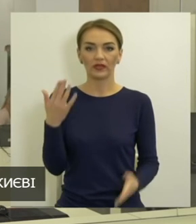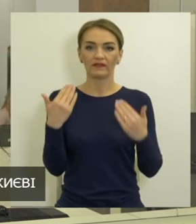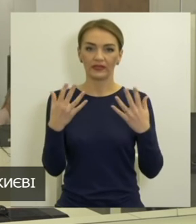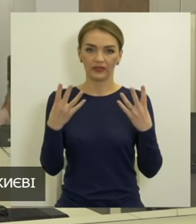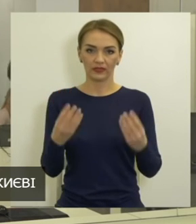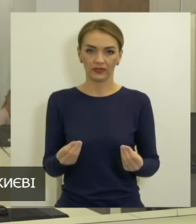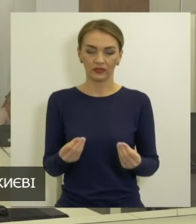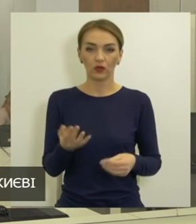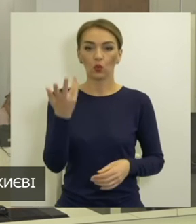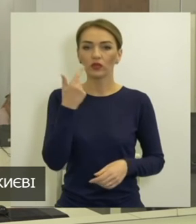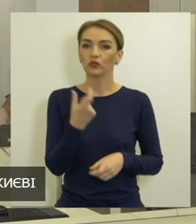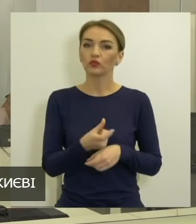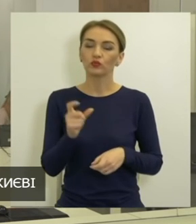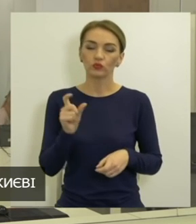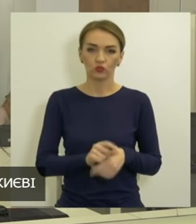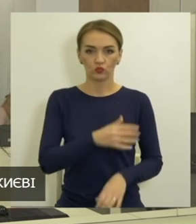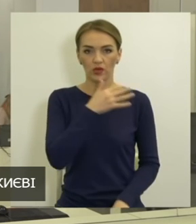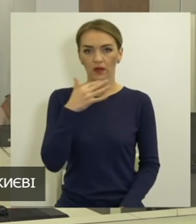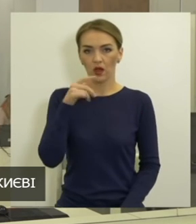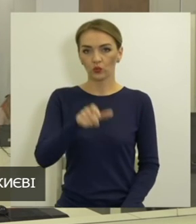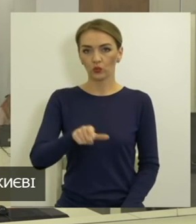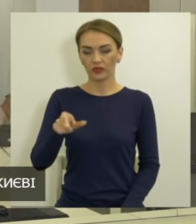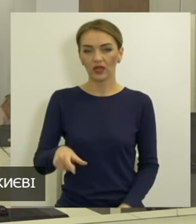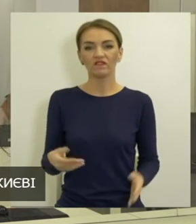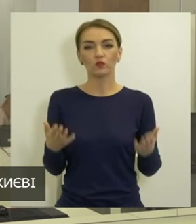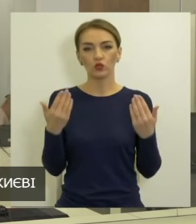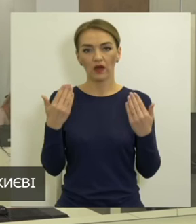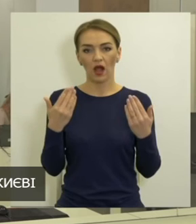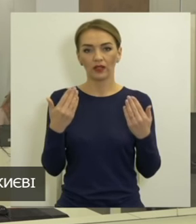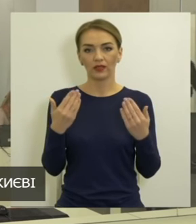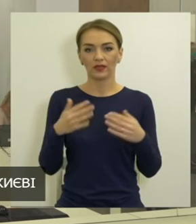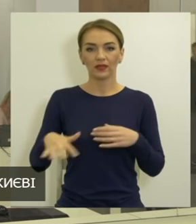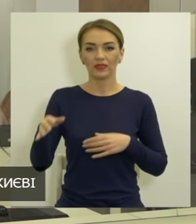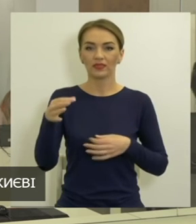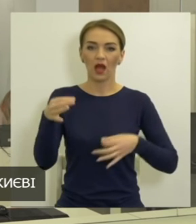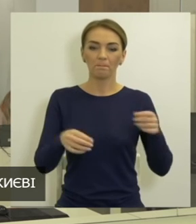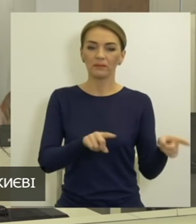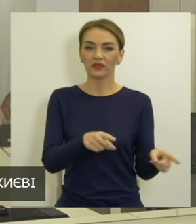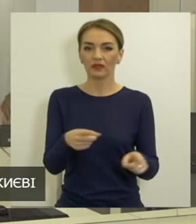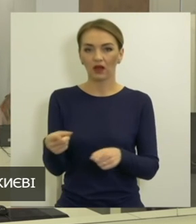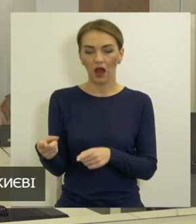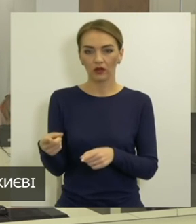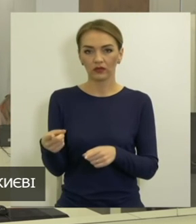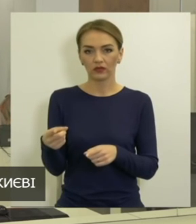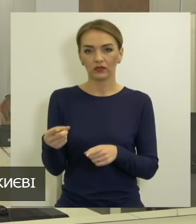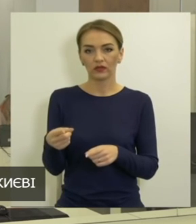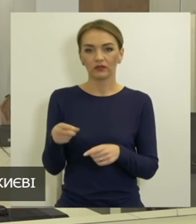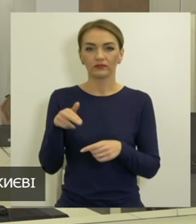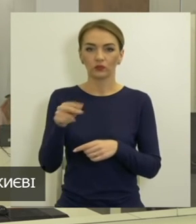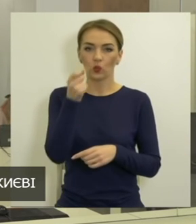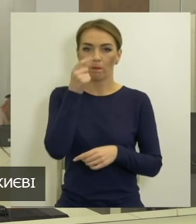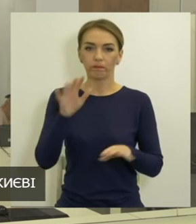вихідних, коли дуже багато людей відпочивало на пікніках, шашликах, виходили до